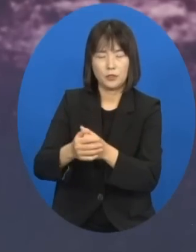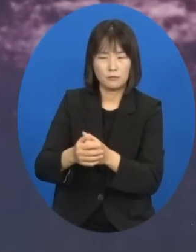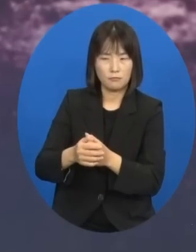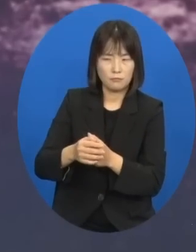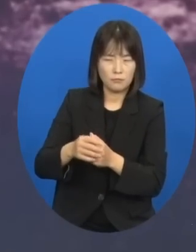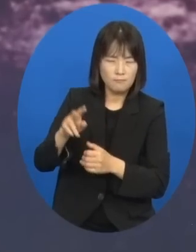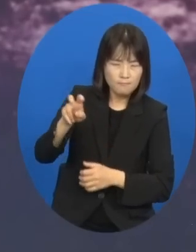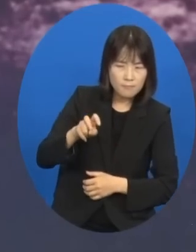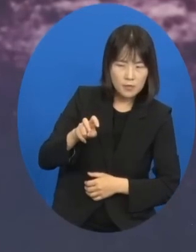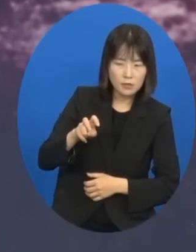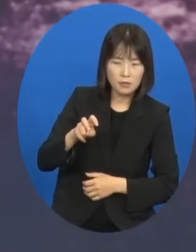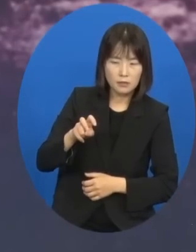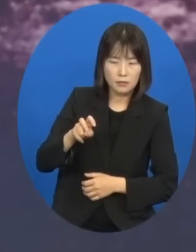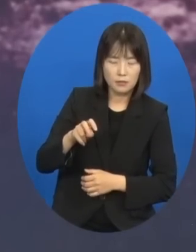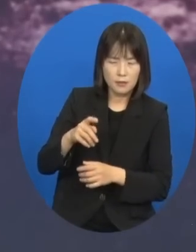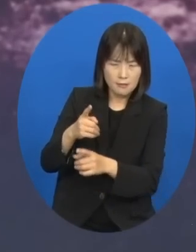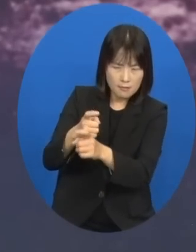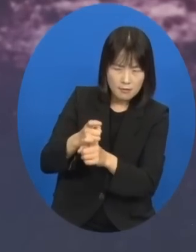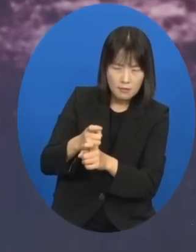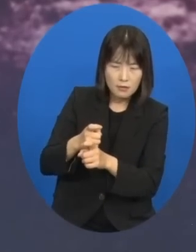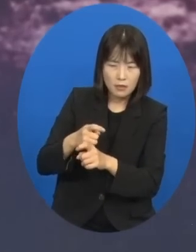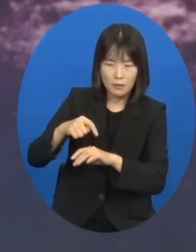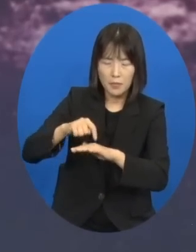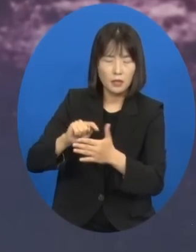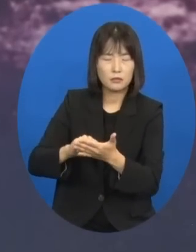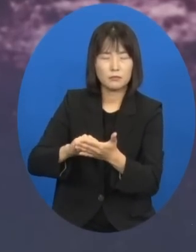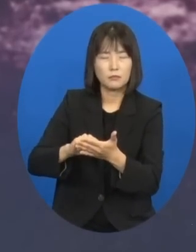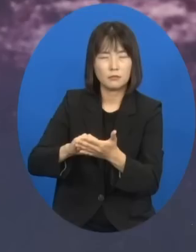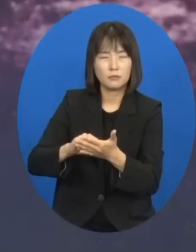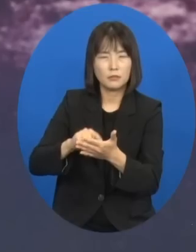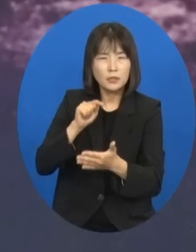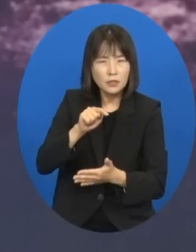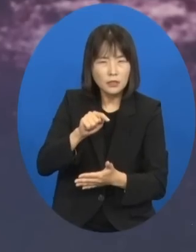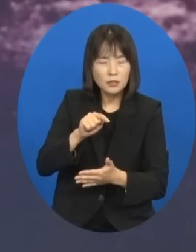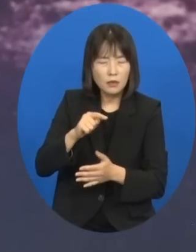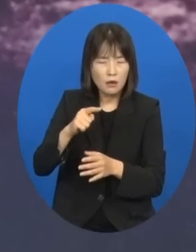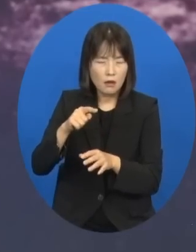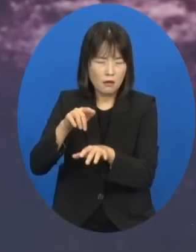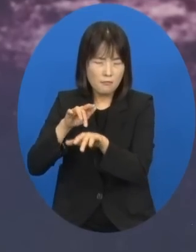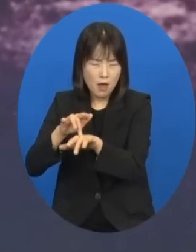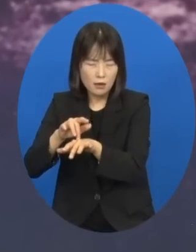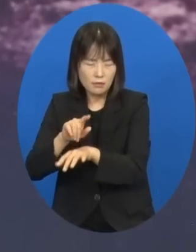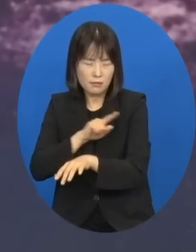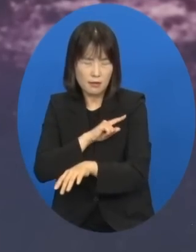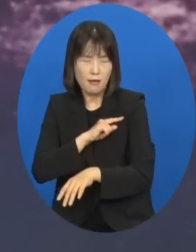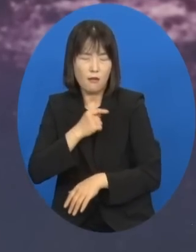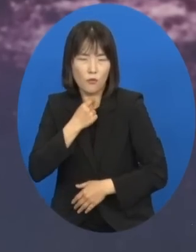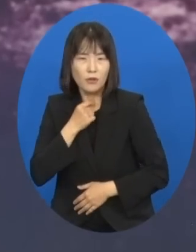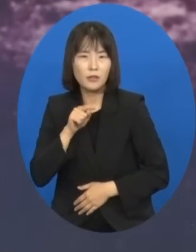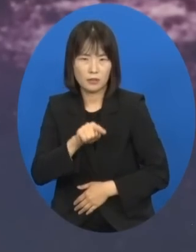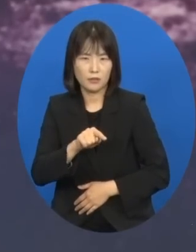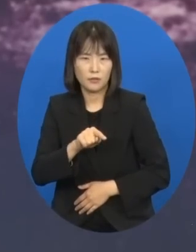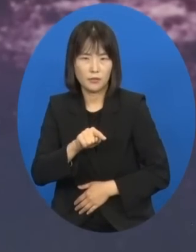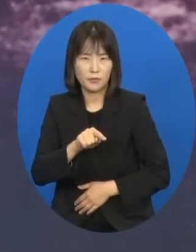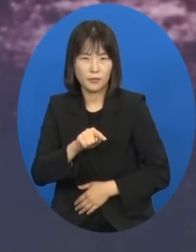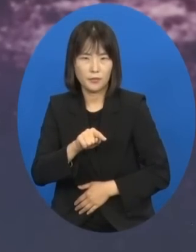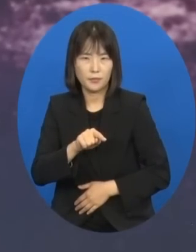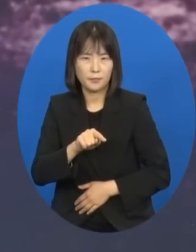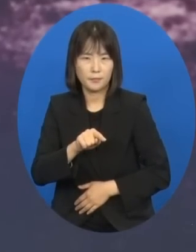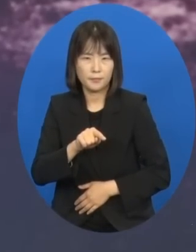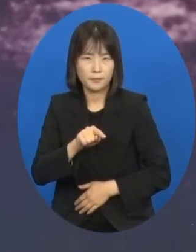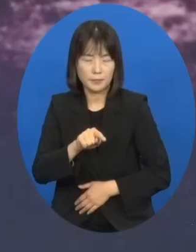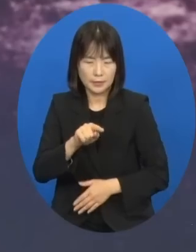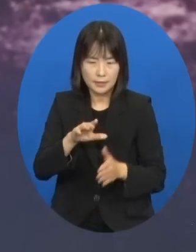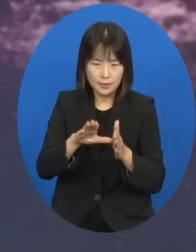미워하는 마음, 원수 맺는 마음 그런 마음은 마귀가 가장 원하는 겁니다. 그럴수록 반대